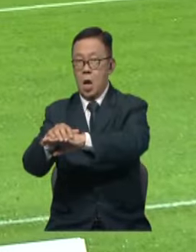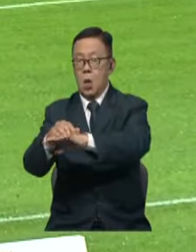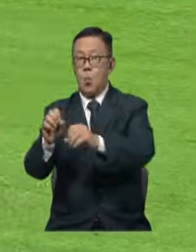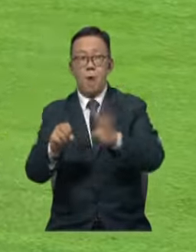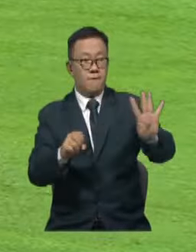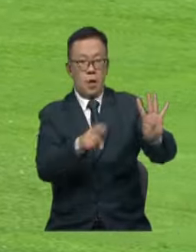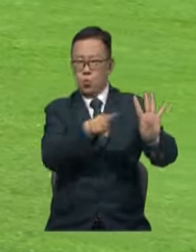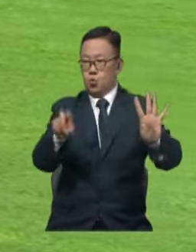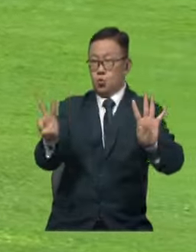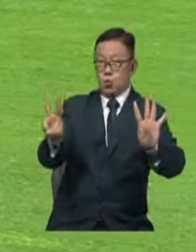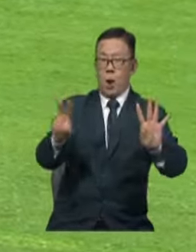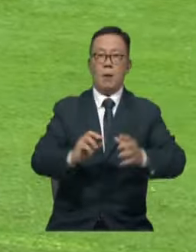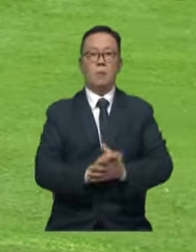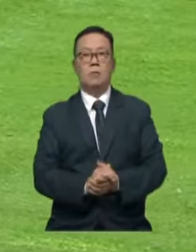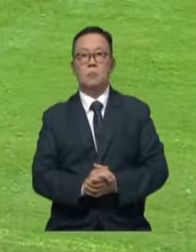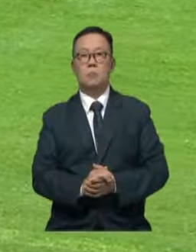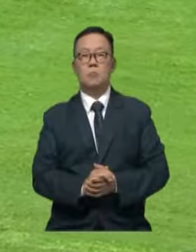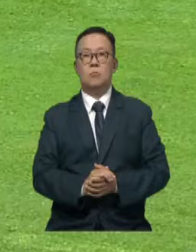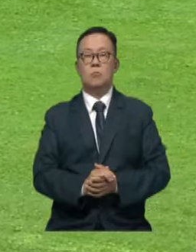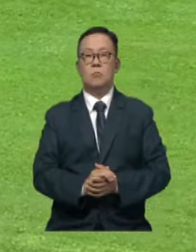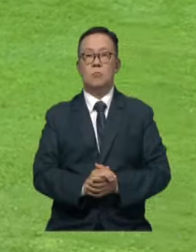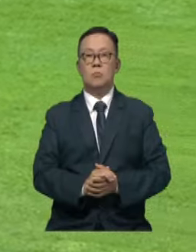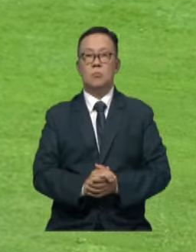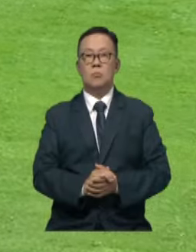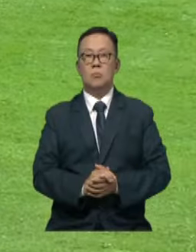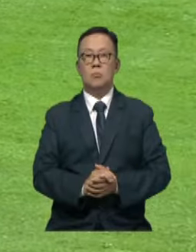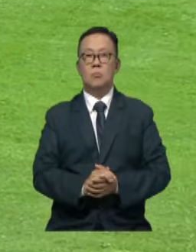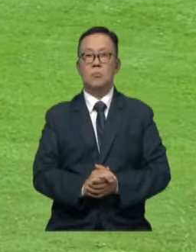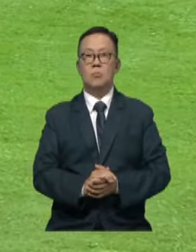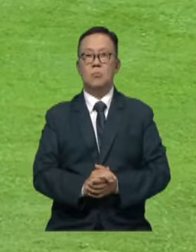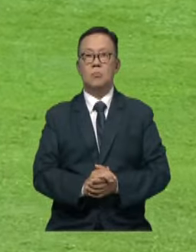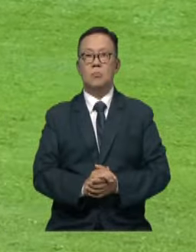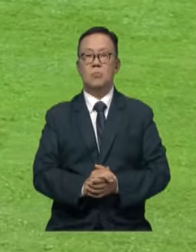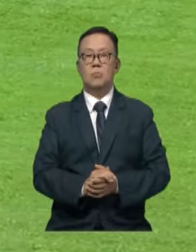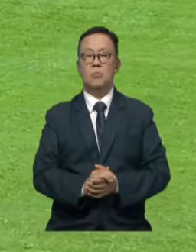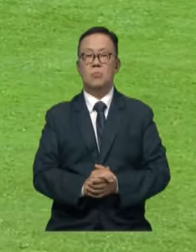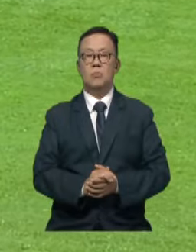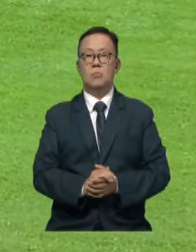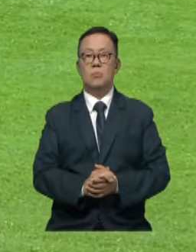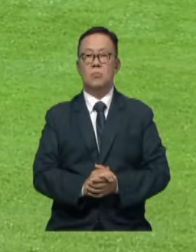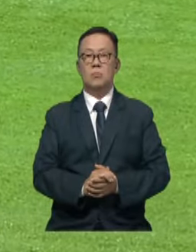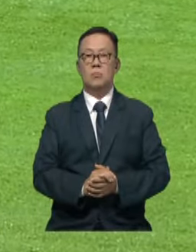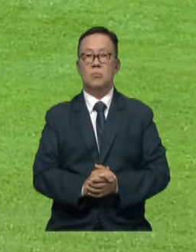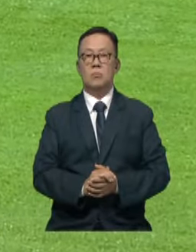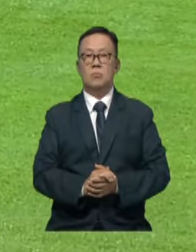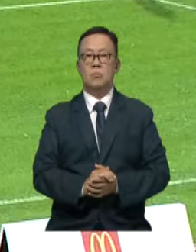keputusan 4-2. Untuk DPMMFC, law kedudukan masih